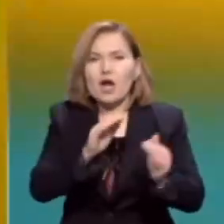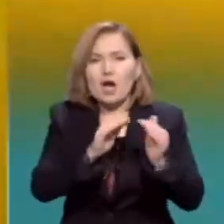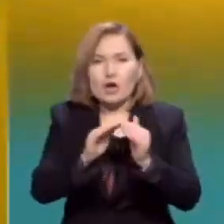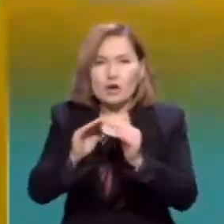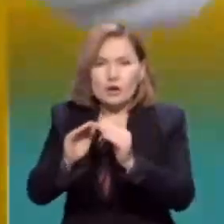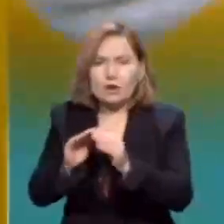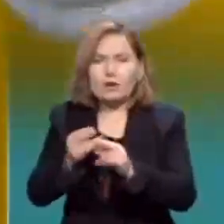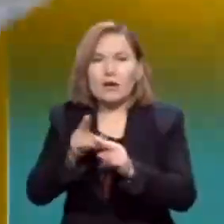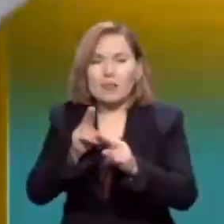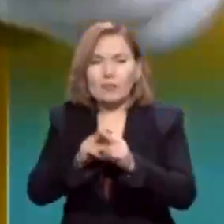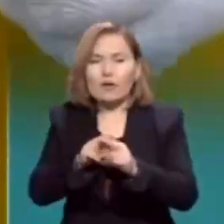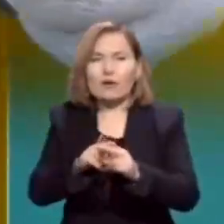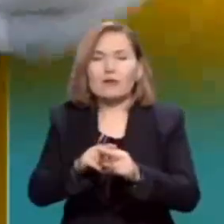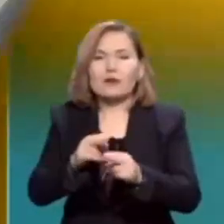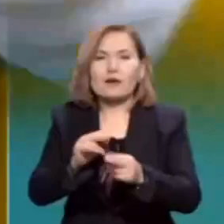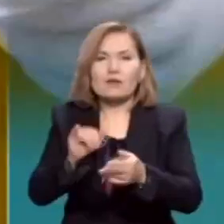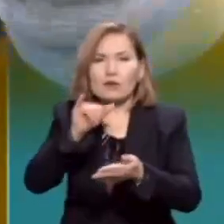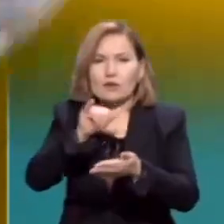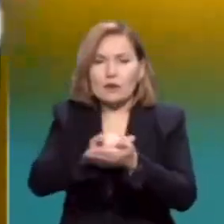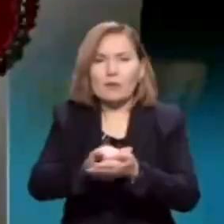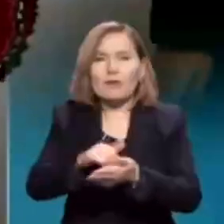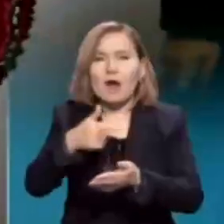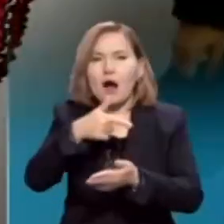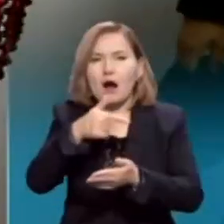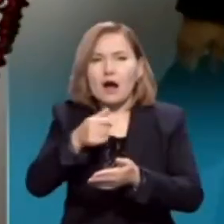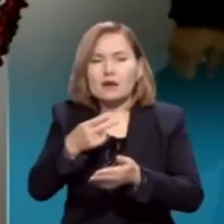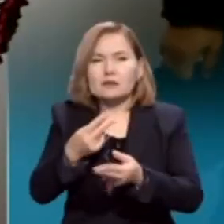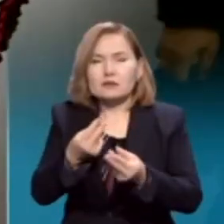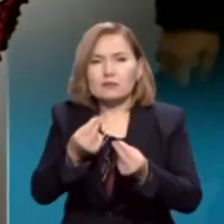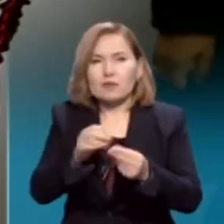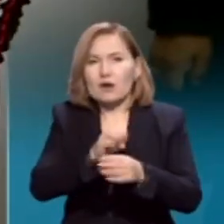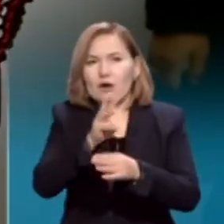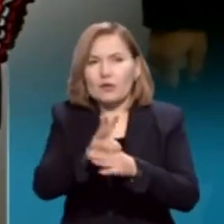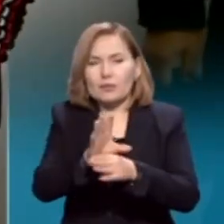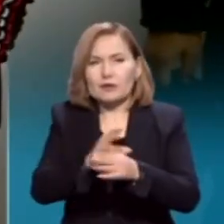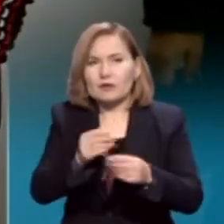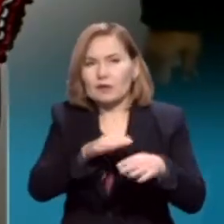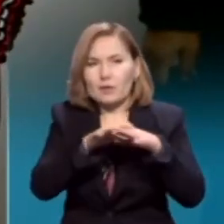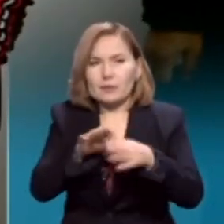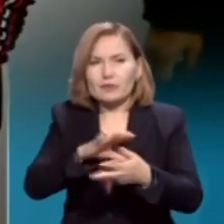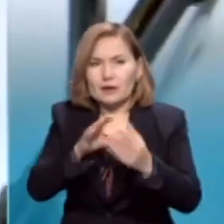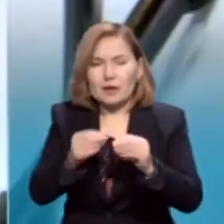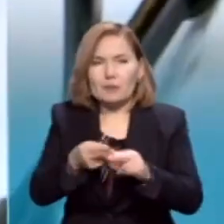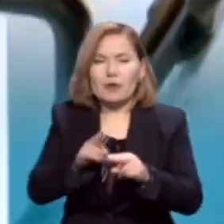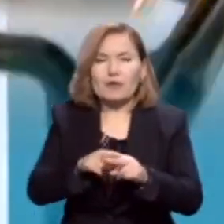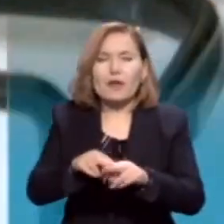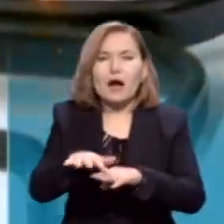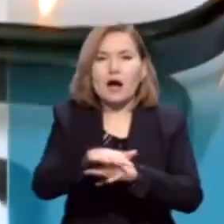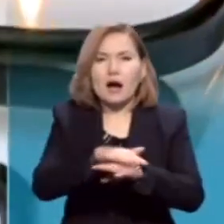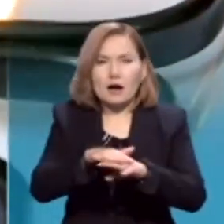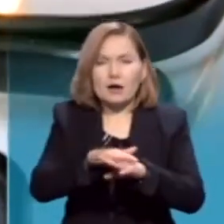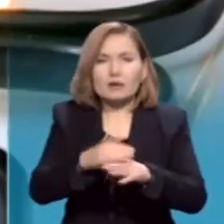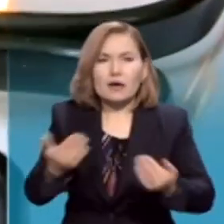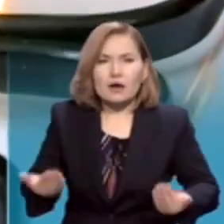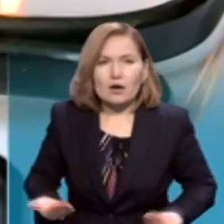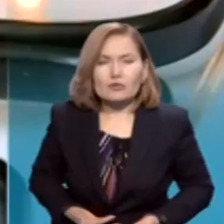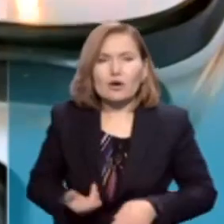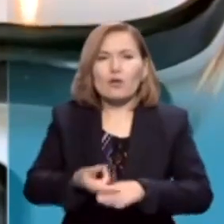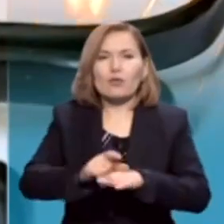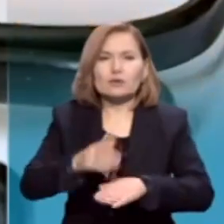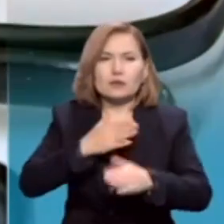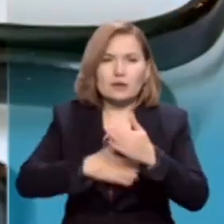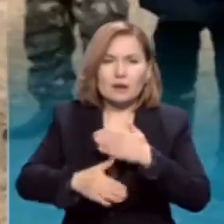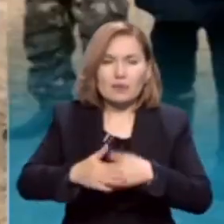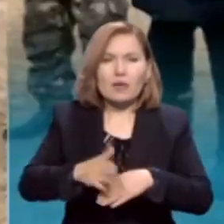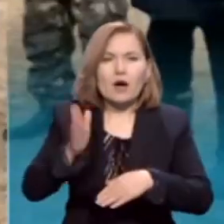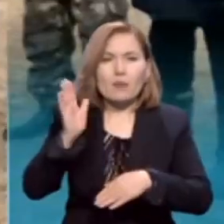кіргізіп беруге де өз қаражатын жұмсады. Ауылда бұрын мектепте, балабақшада болмаған. Тұрғындар енді әкімдік бұл мәселенің де шешілуіне